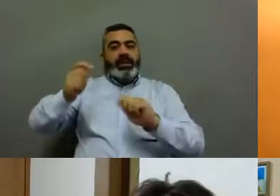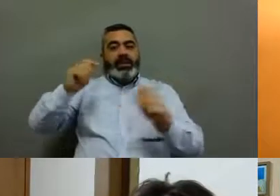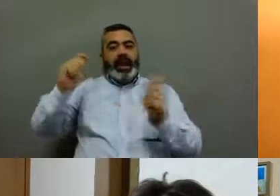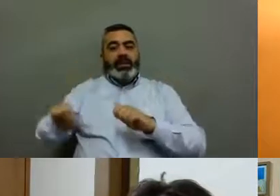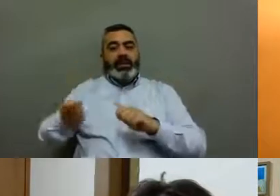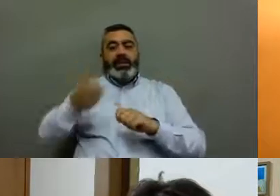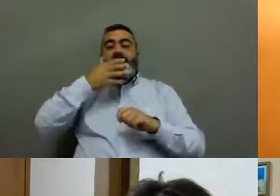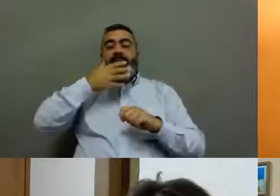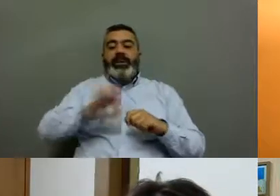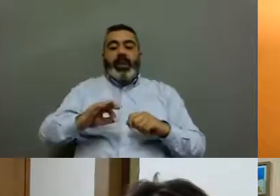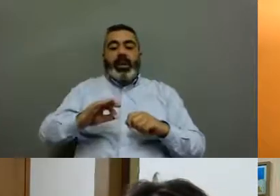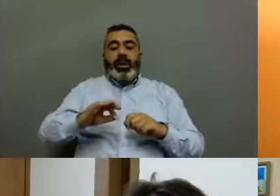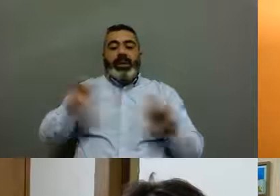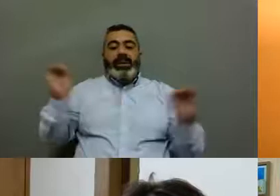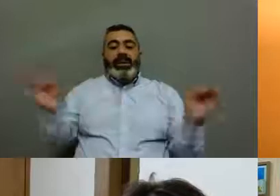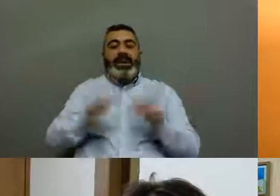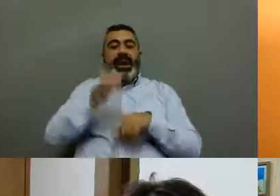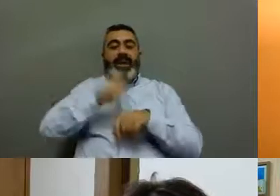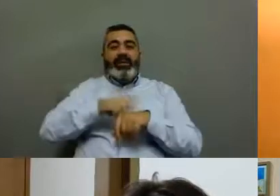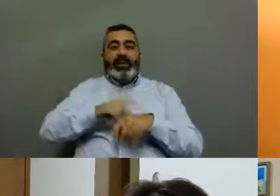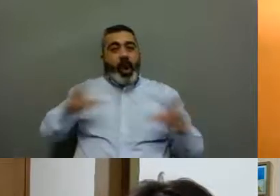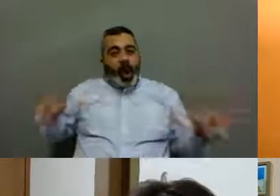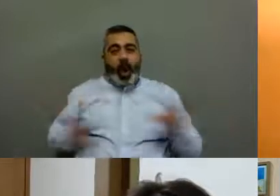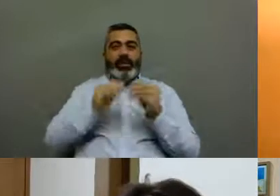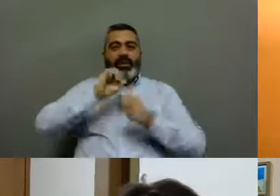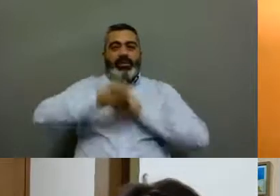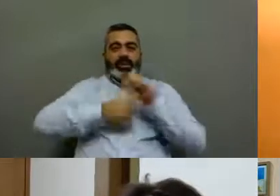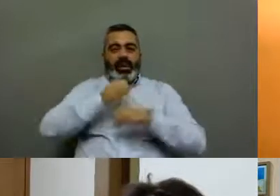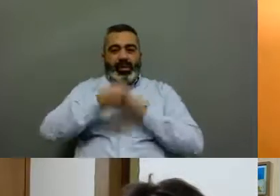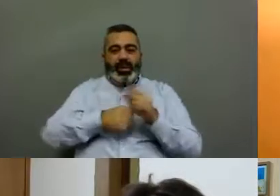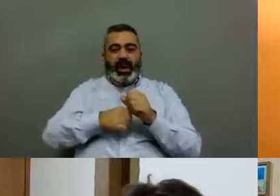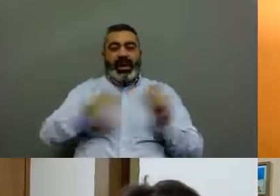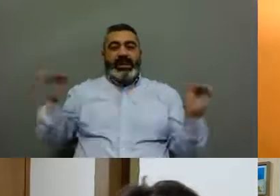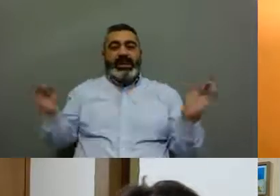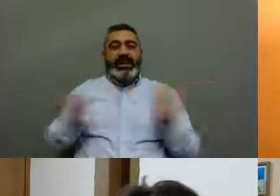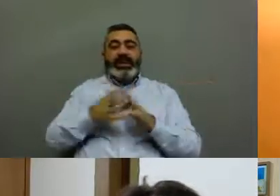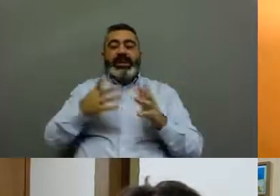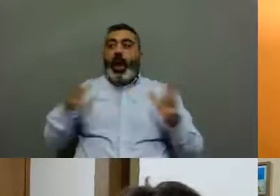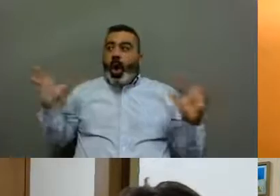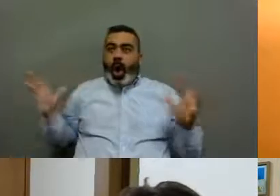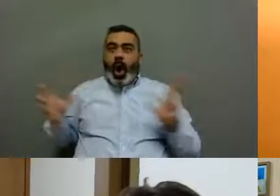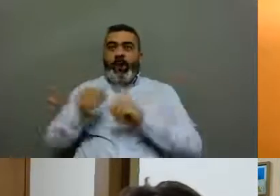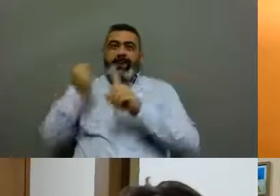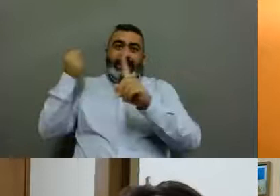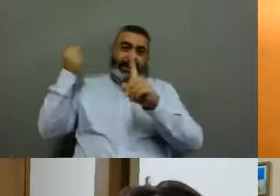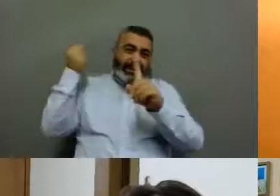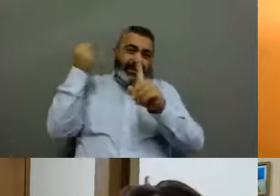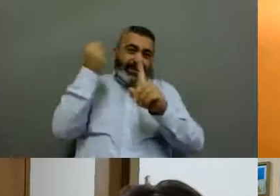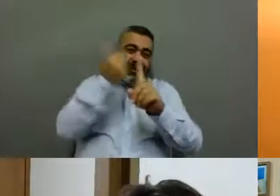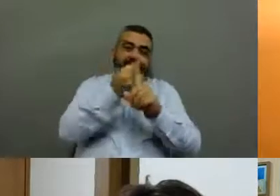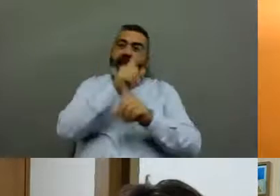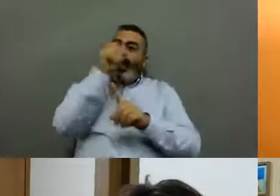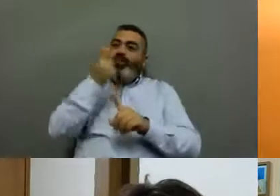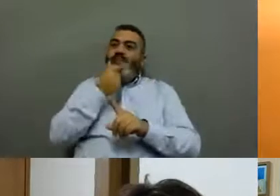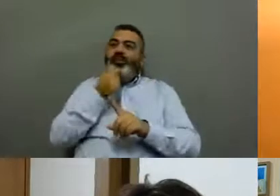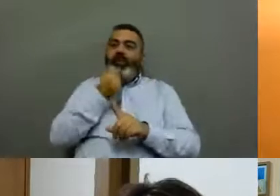γιατί νομίζω ότι όταν γίνεται συλλογικά μια προσπάθεια, όταν ενωθούν πολλές φωνές, τότε ίσως είναι λίγο πιο